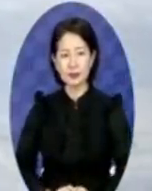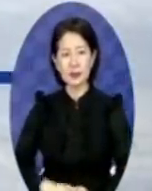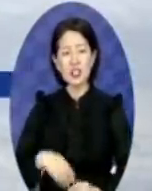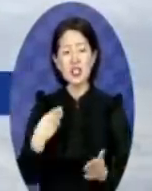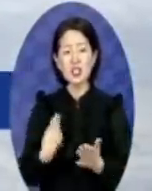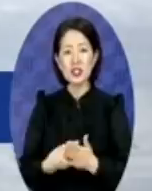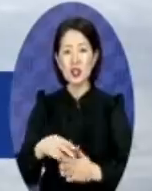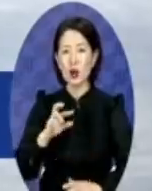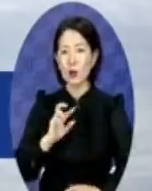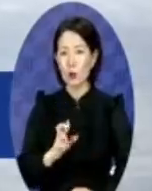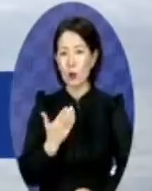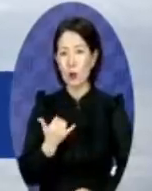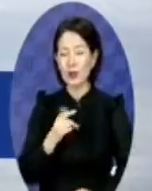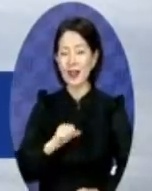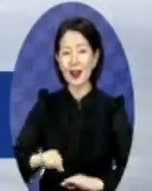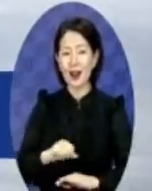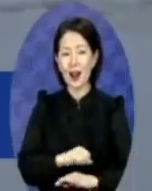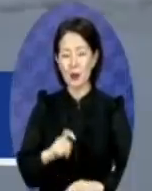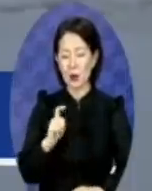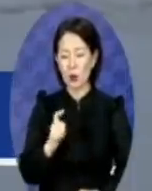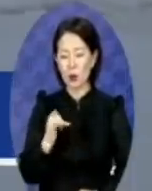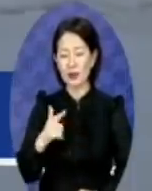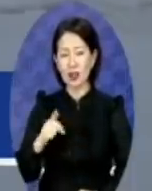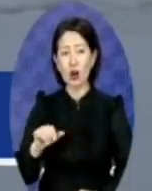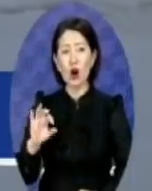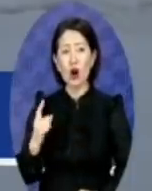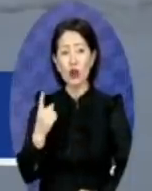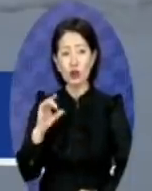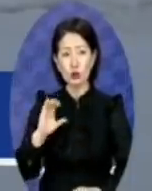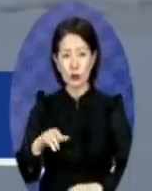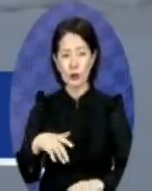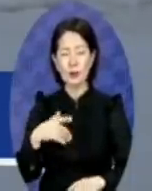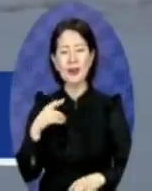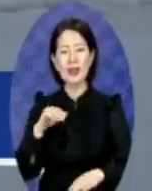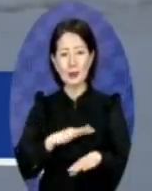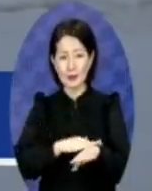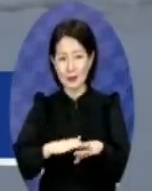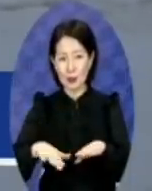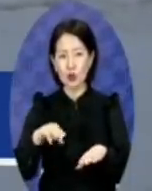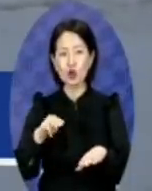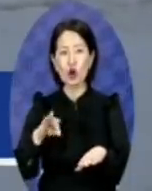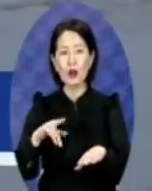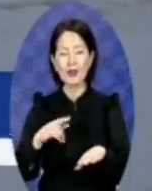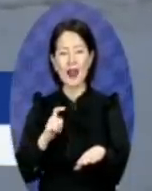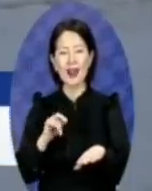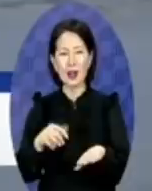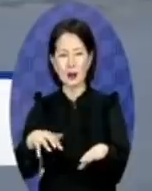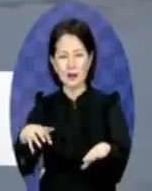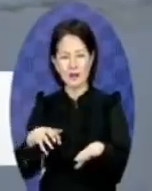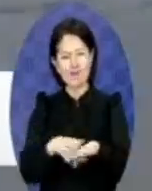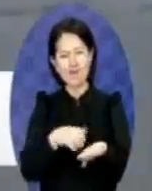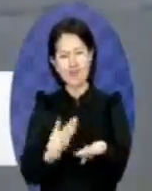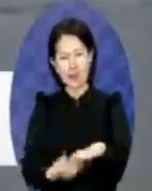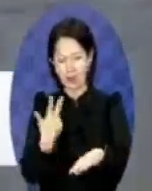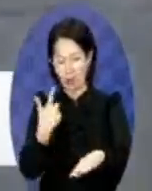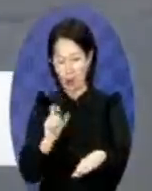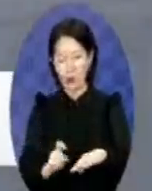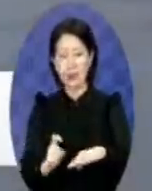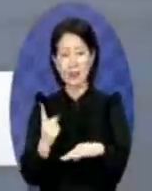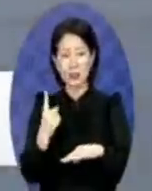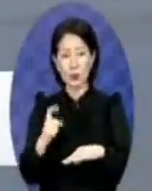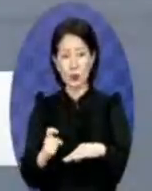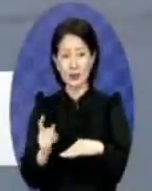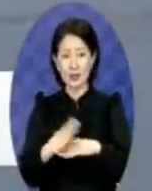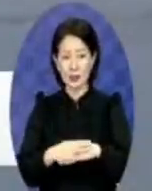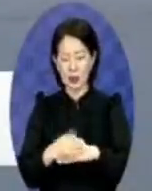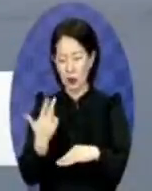Тухайлбал Булган аймгийн Хутаг өндөр сумын нутагт асфальтн зам дээр Toyota Harrier маркийн машин онхолдож нэг хүн нас орж 3 хүн гэмтжээ. Зөвхөн